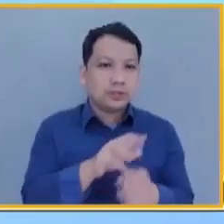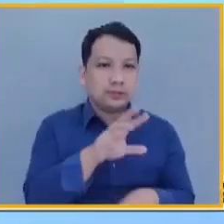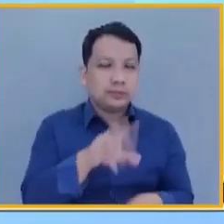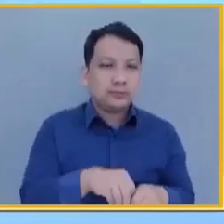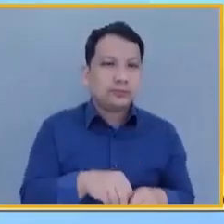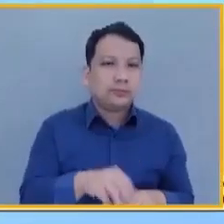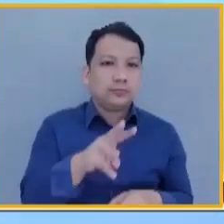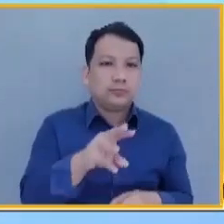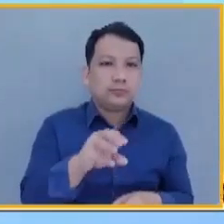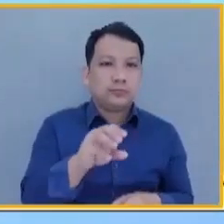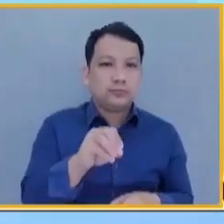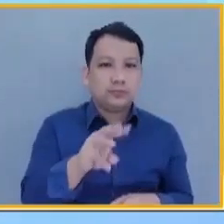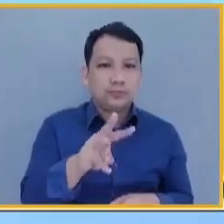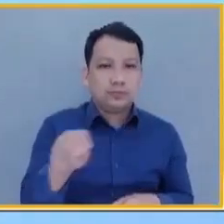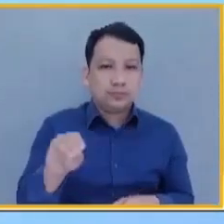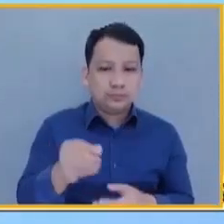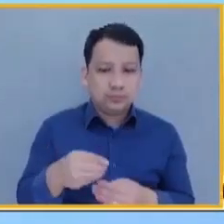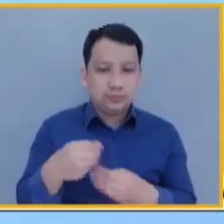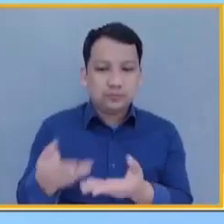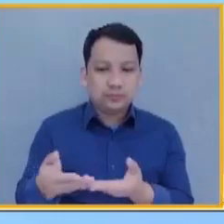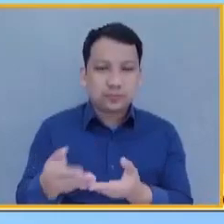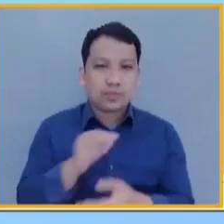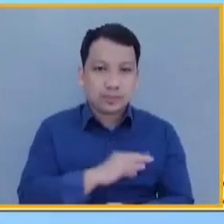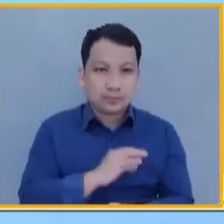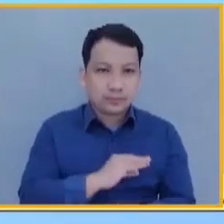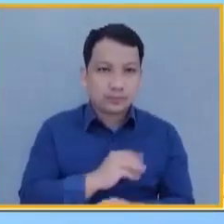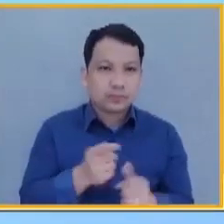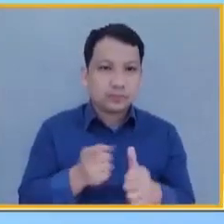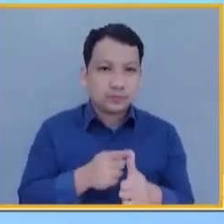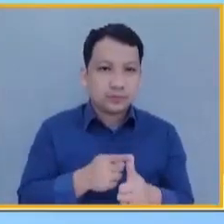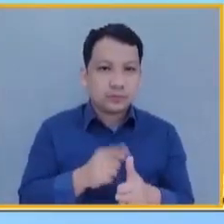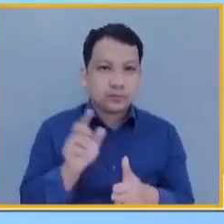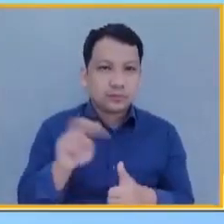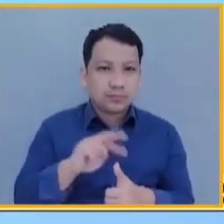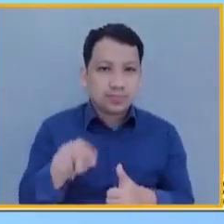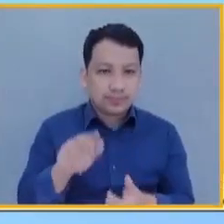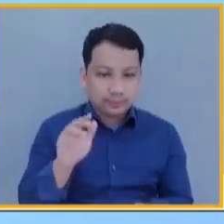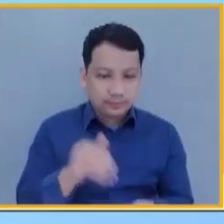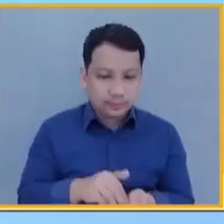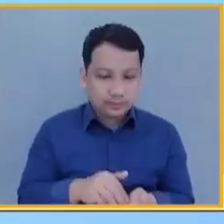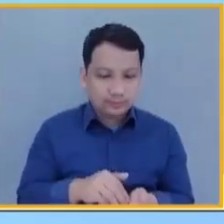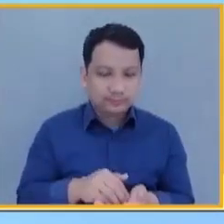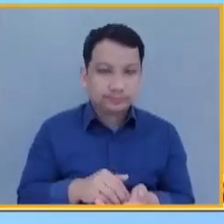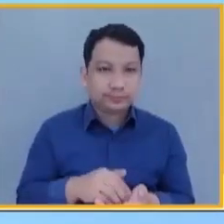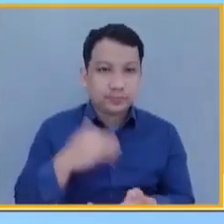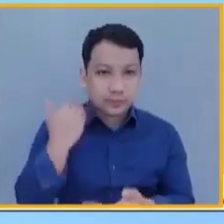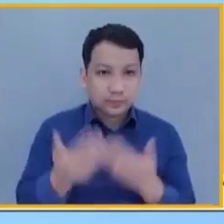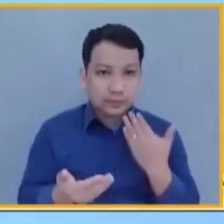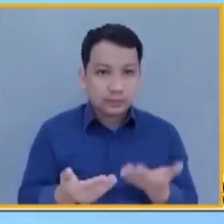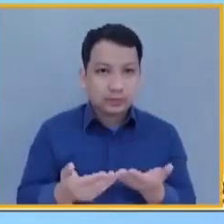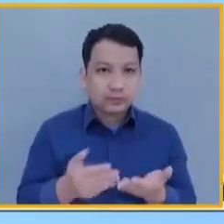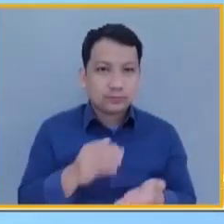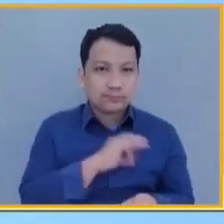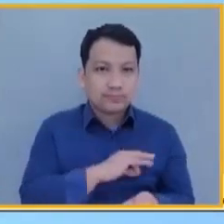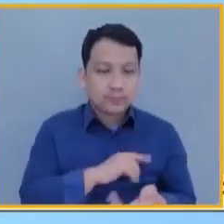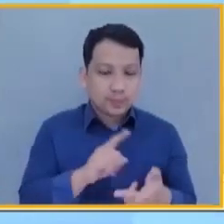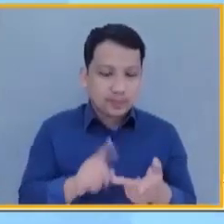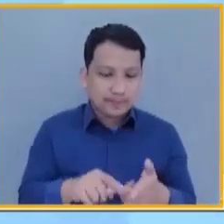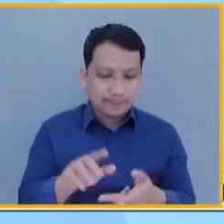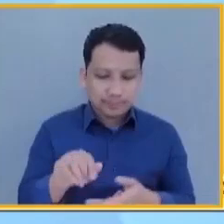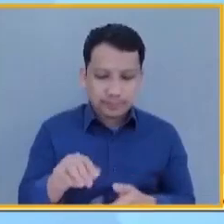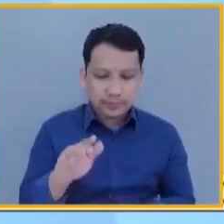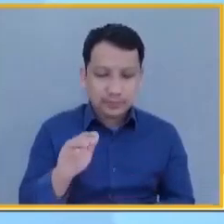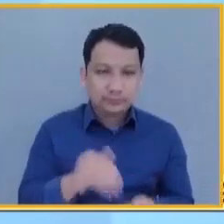ang ilang benepisyo sa pamilya ni Angelyn gaya ng 22,000 pesos na death and burial benefits at 15,000 pesos